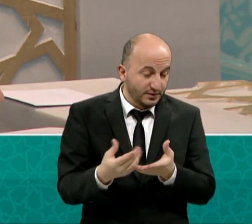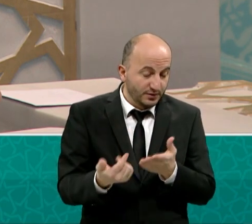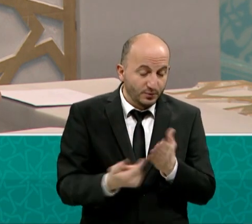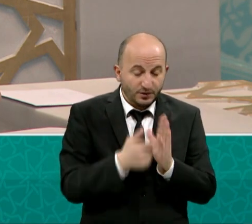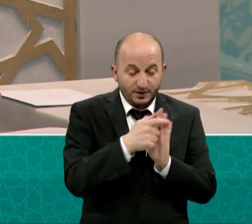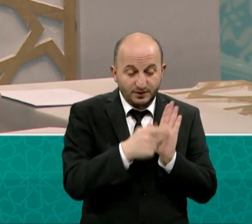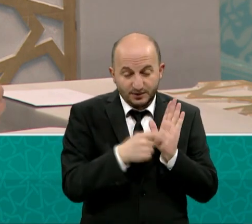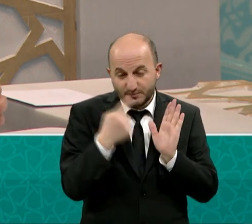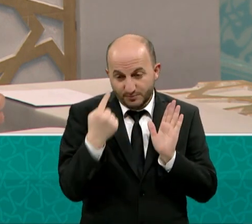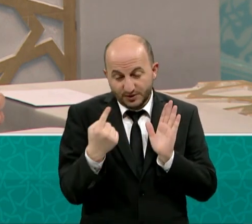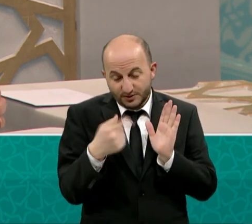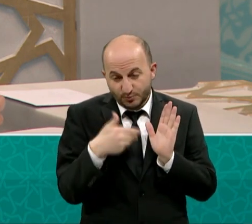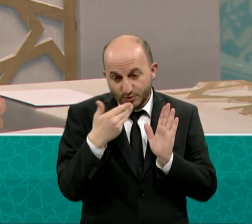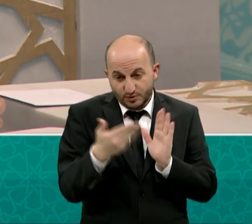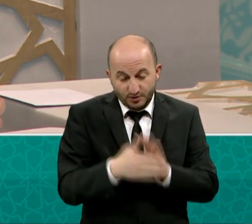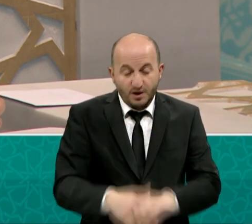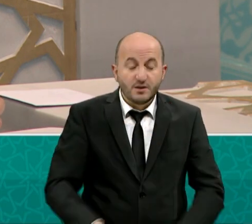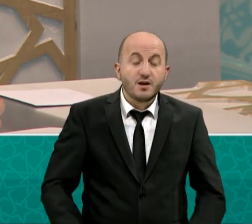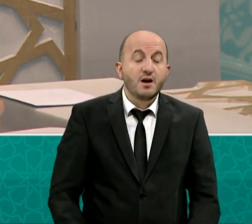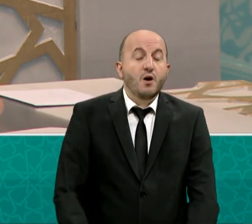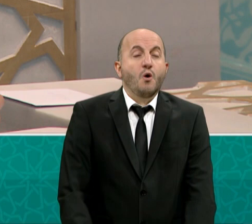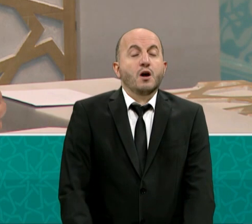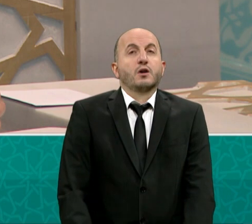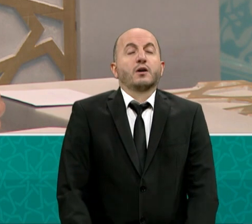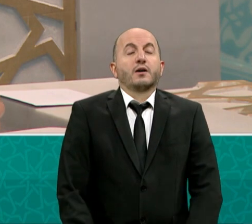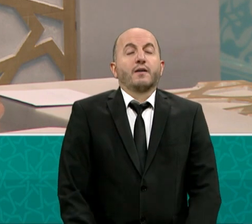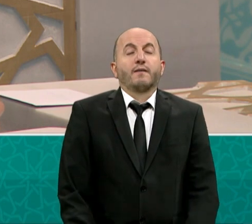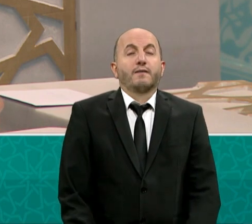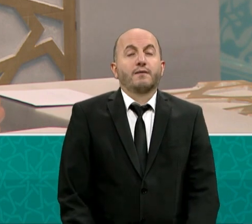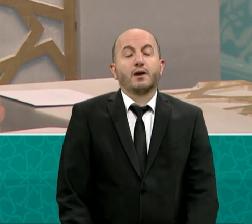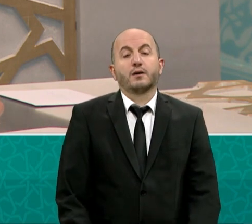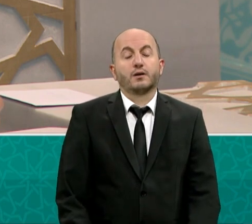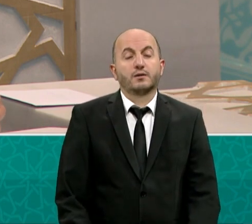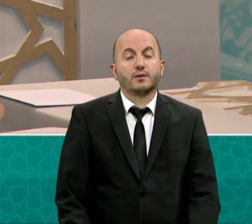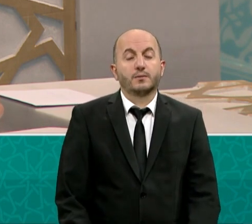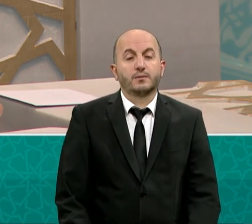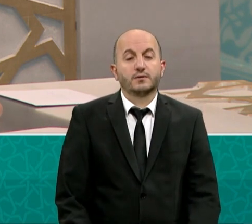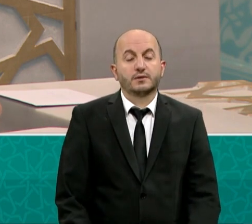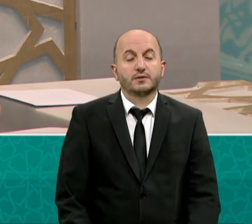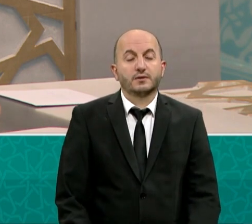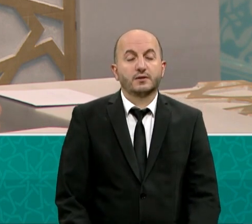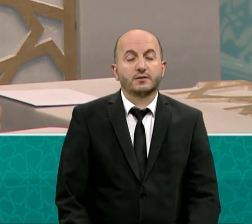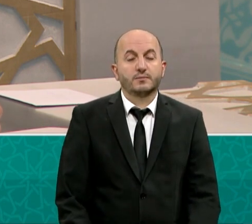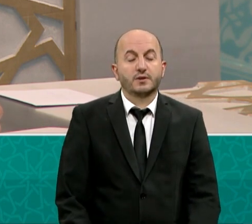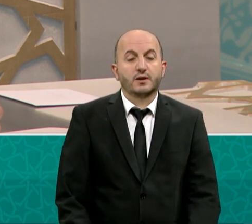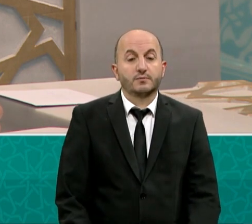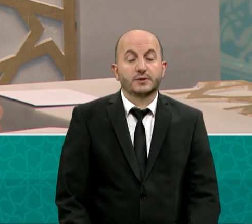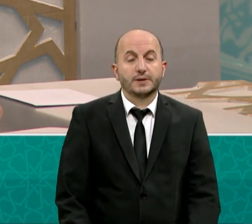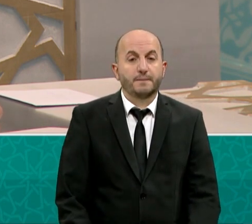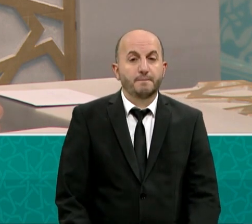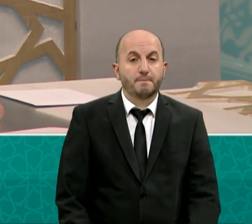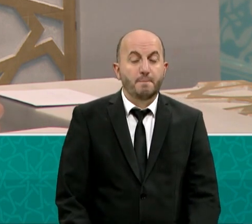birinde buyuruyor ki: "Kul inne salati ve nusuki ve mahyaya ve memati lillahi rabbil